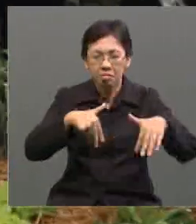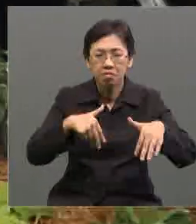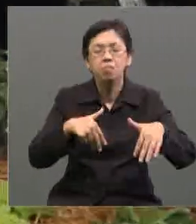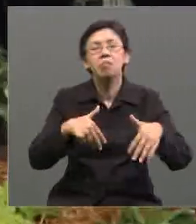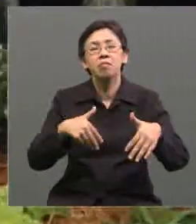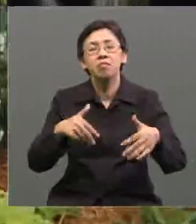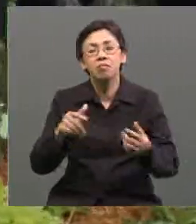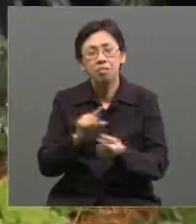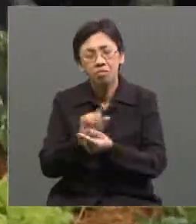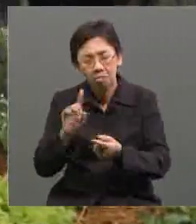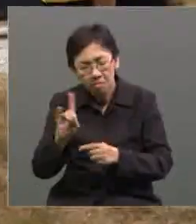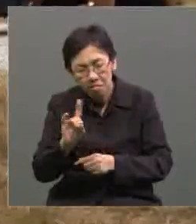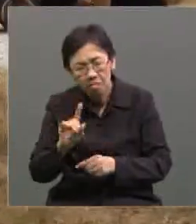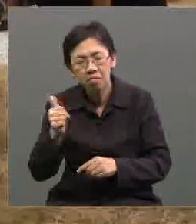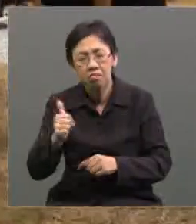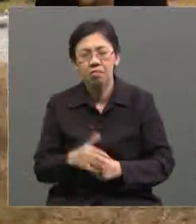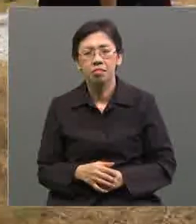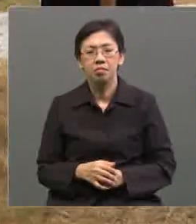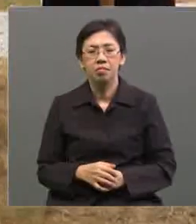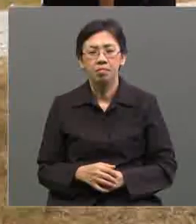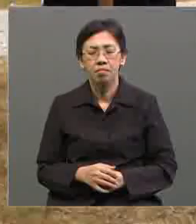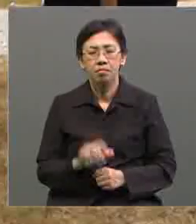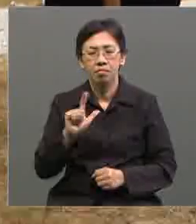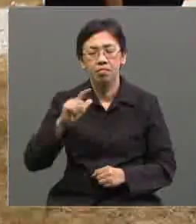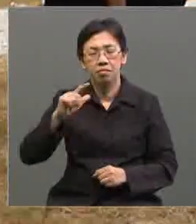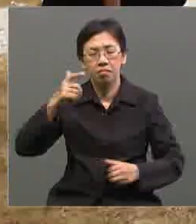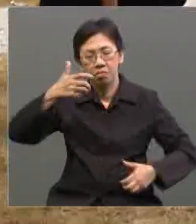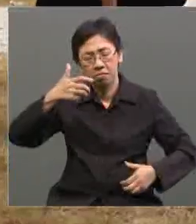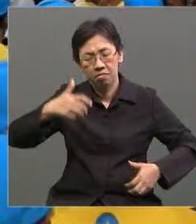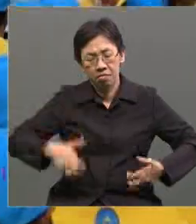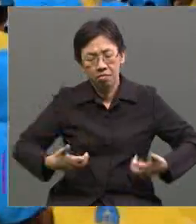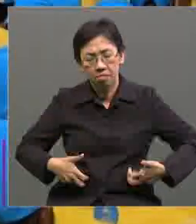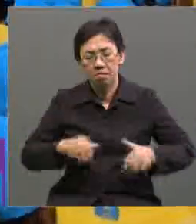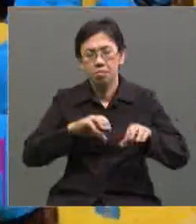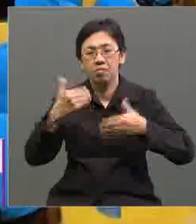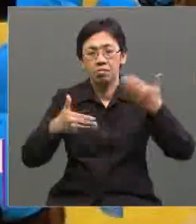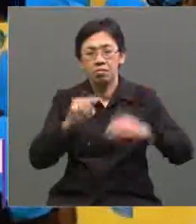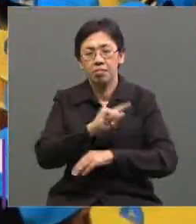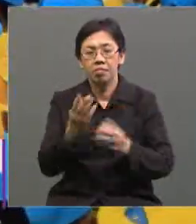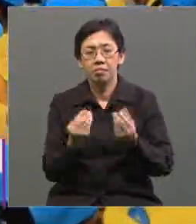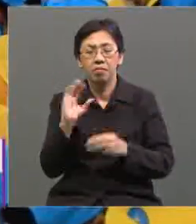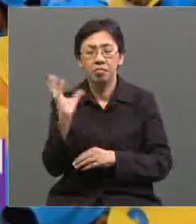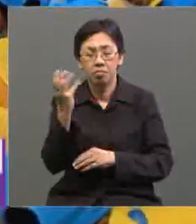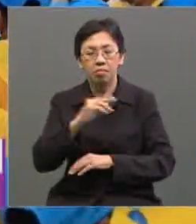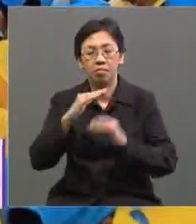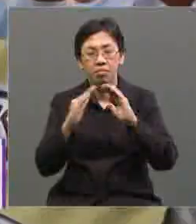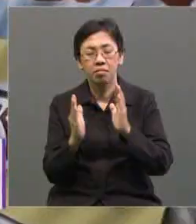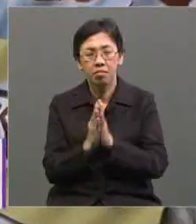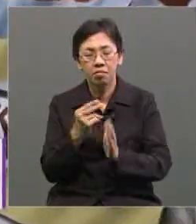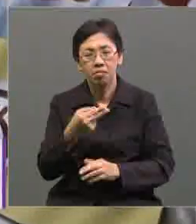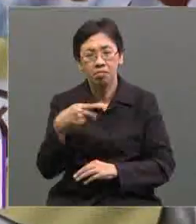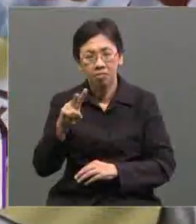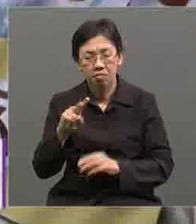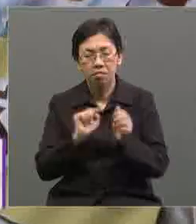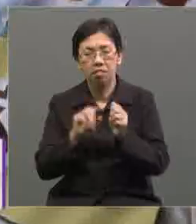ที่ดีขึ้นค่ะที่จังหวัดลพบุรีก็เช่นเดียวกันนะคะมีการจัดงานวันดินโลกที่บริเวณวัดหนองผือตำบลโคกตูม